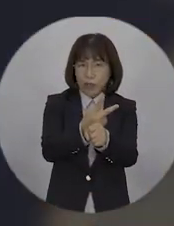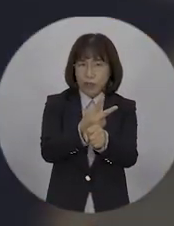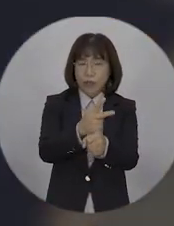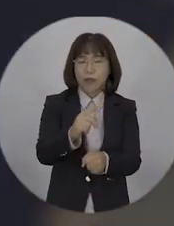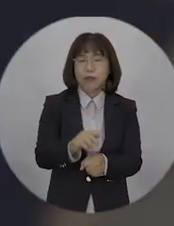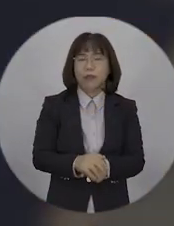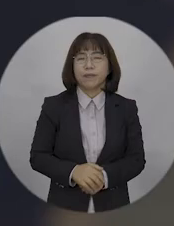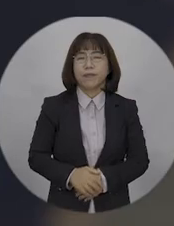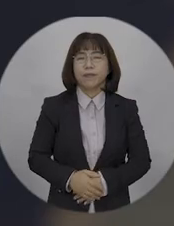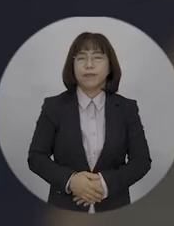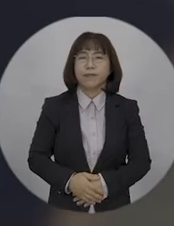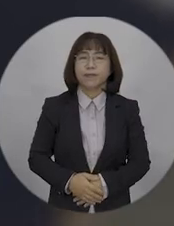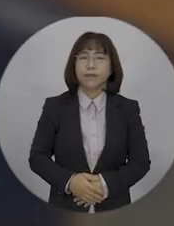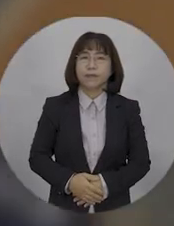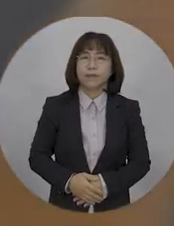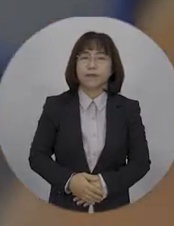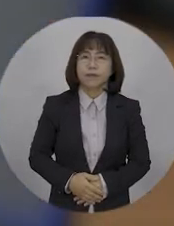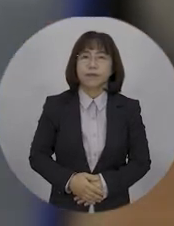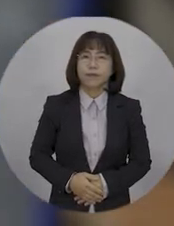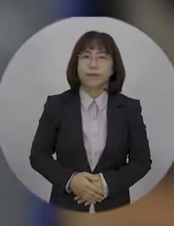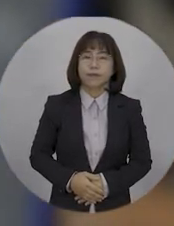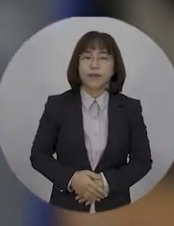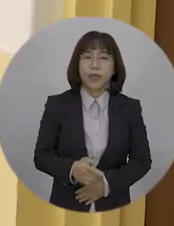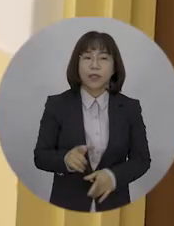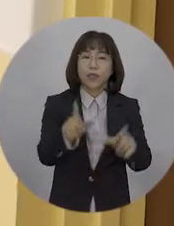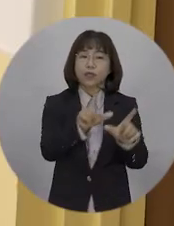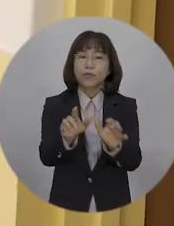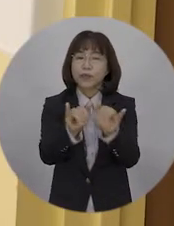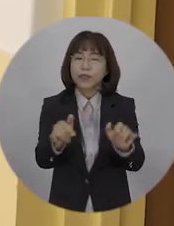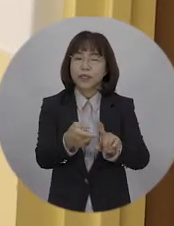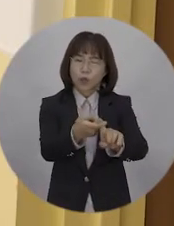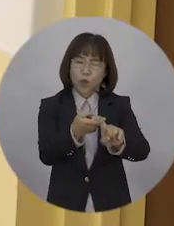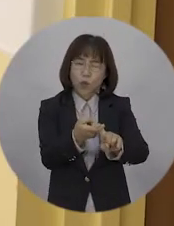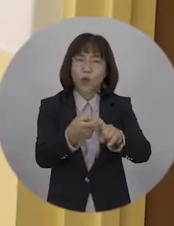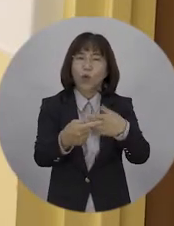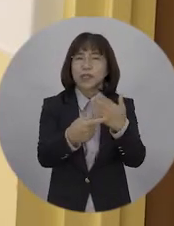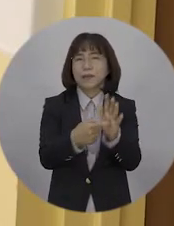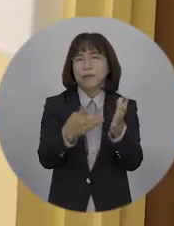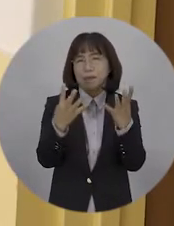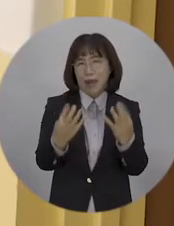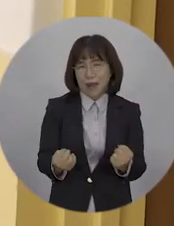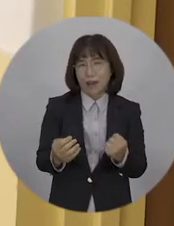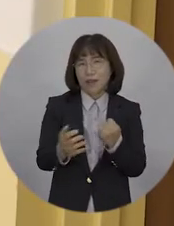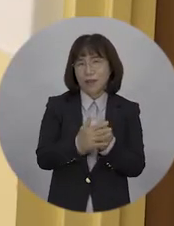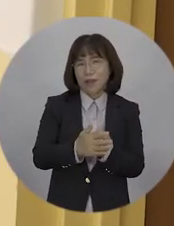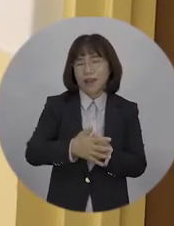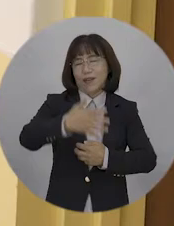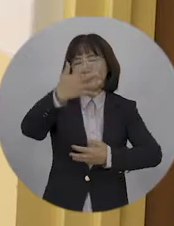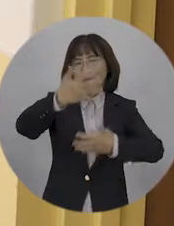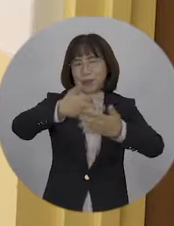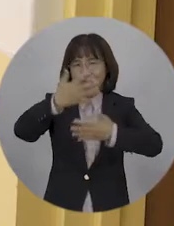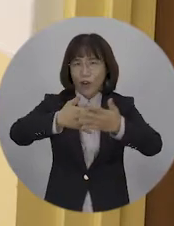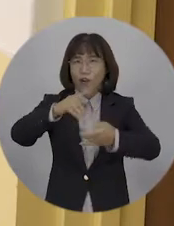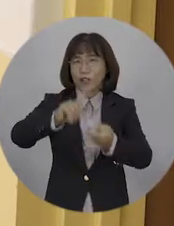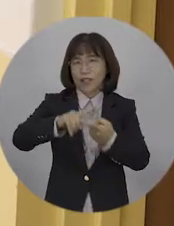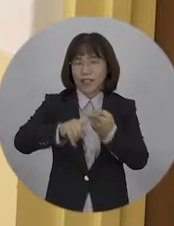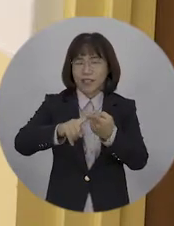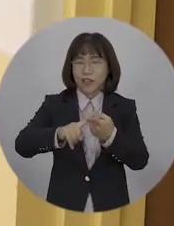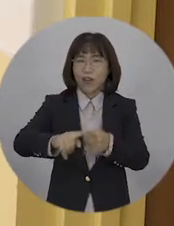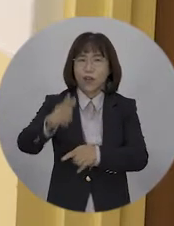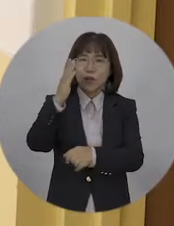영상미디어센터 디지털 교육실에서 진행됩니다. 국민들의 끊임없는 관심과 사랑으로 미디어 교육 강좌를 개설하게